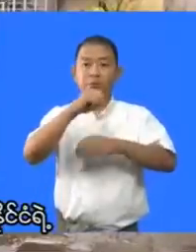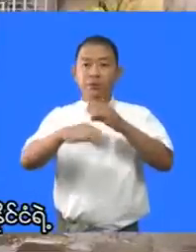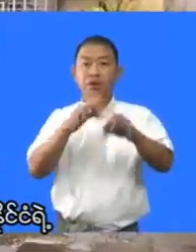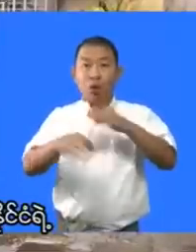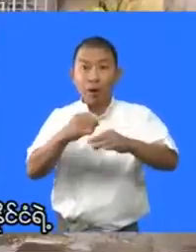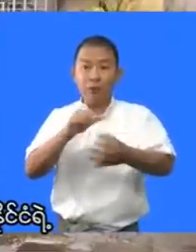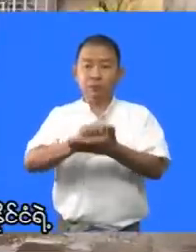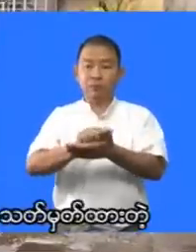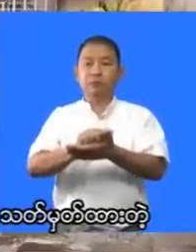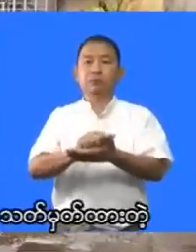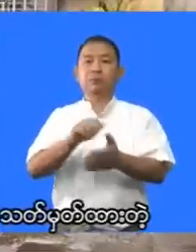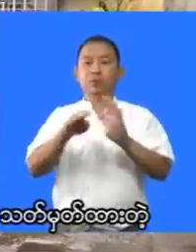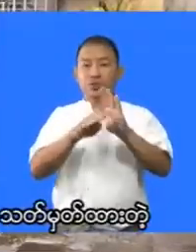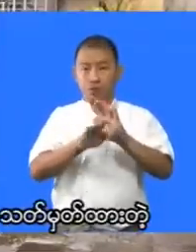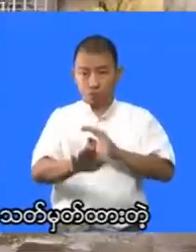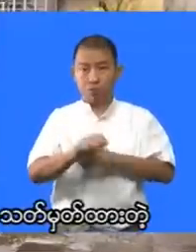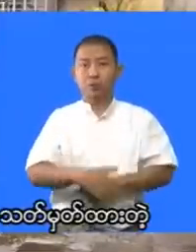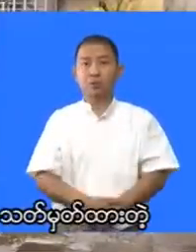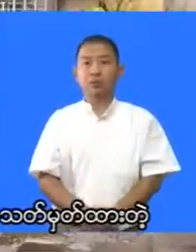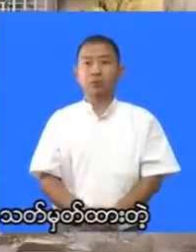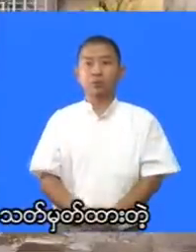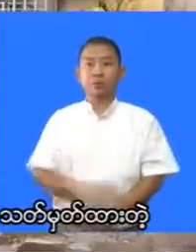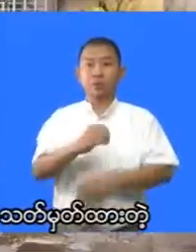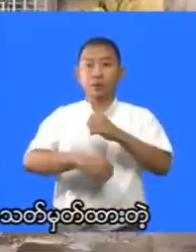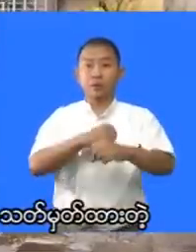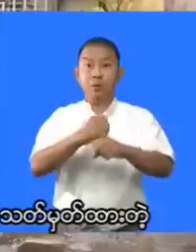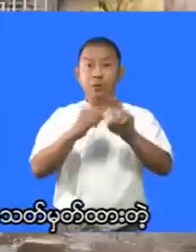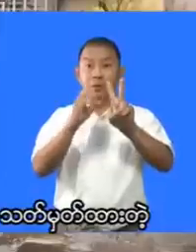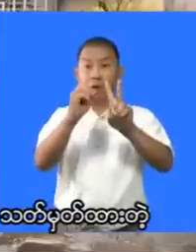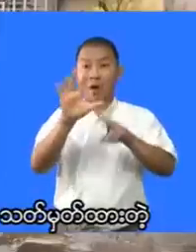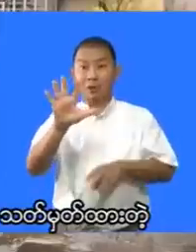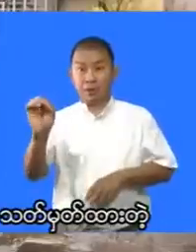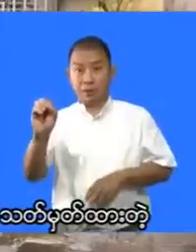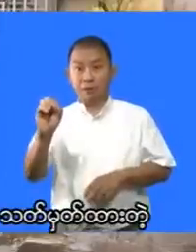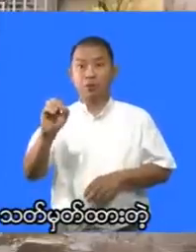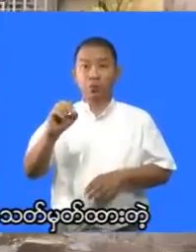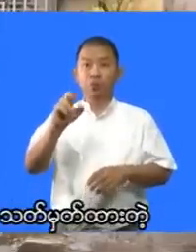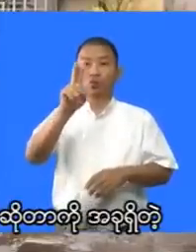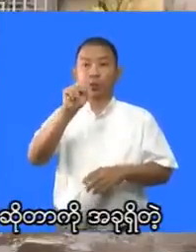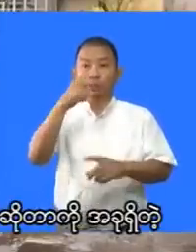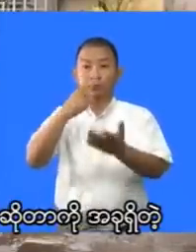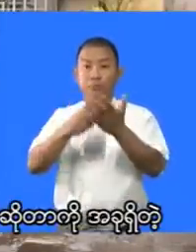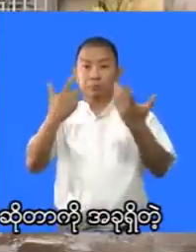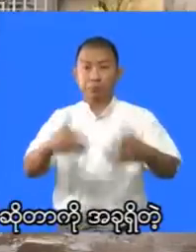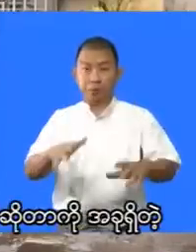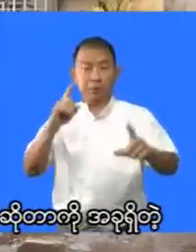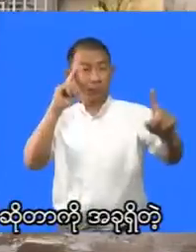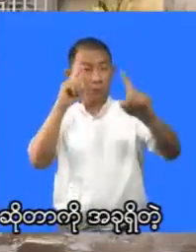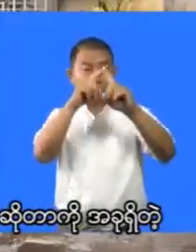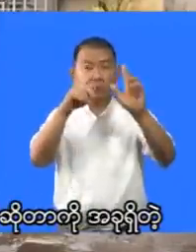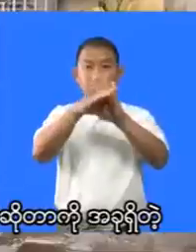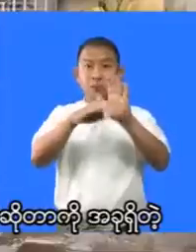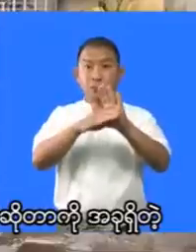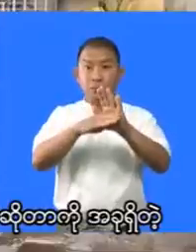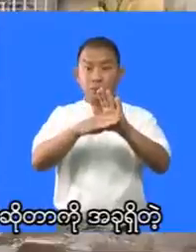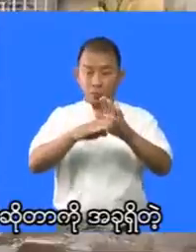ပြီးတော့လုပ်ထားတဲ့နိုင်ငံရဲ့စီးပွားရေးစီမံကိန်းတွေရှိရယ်2050မှာဆိုလို့ရှိရင်ကုလသမဂ္ဂကနေသတ်မှတ်ထားတဲ့ millennium goal တွေရှိရ